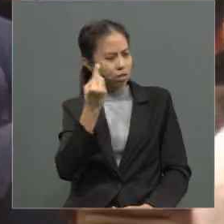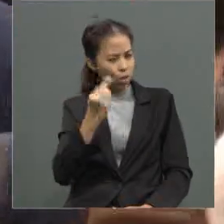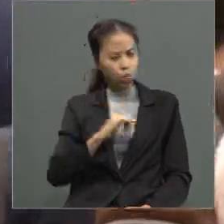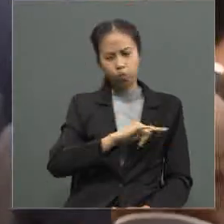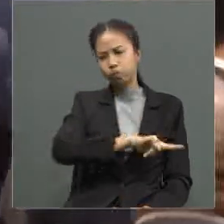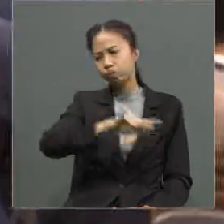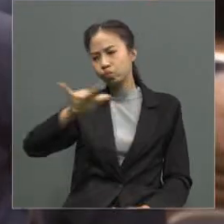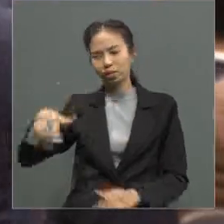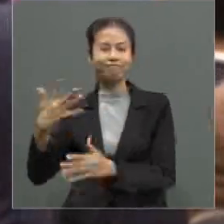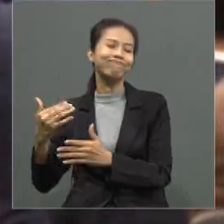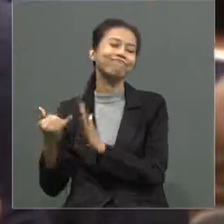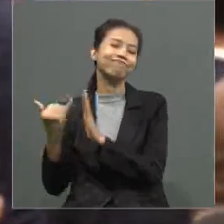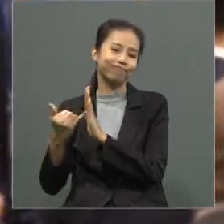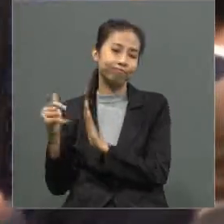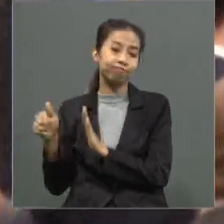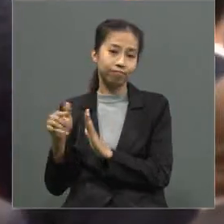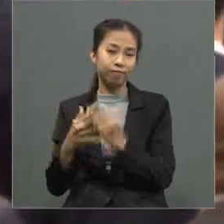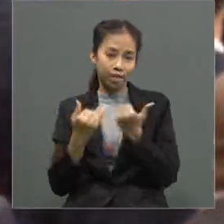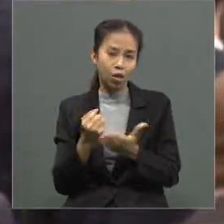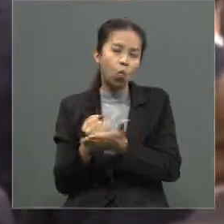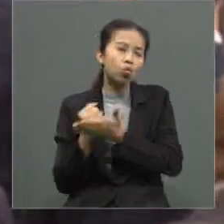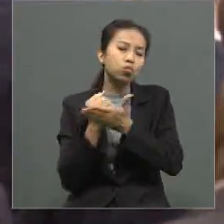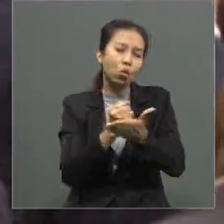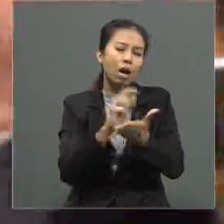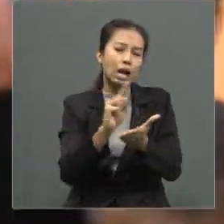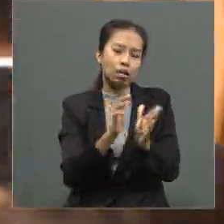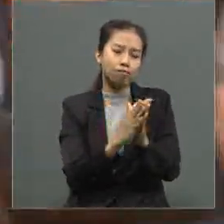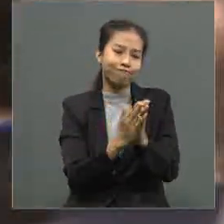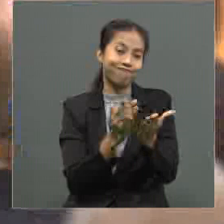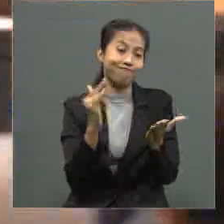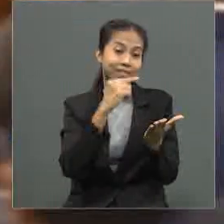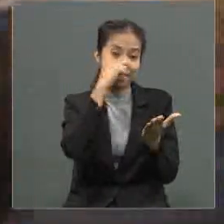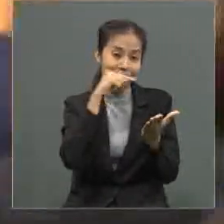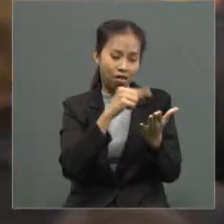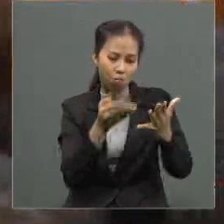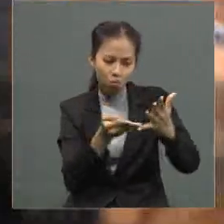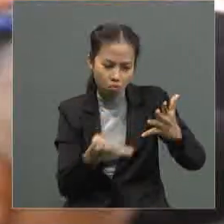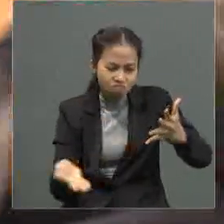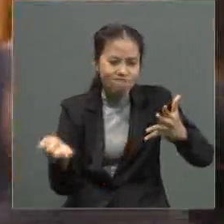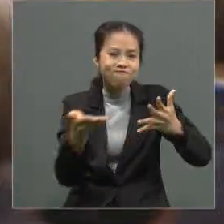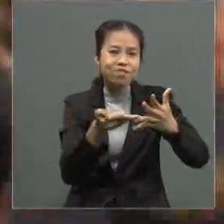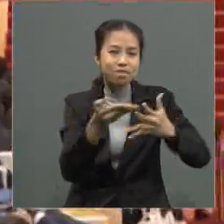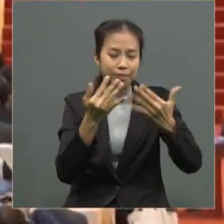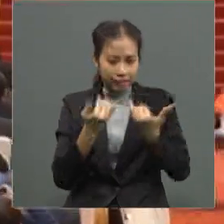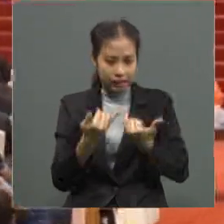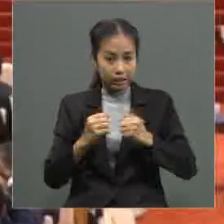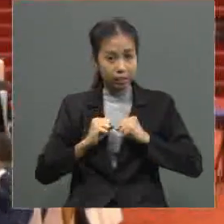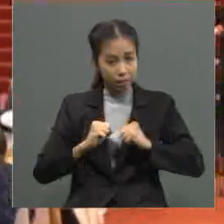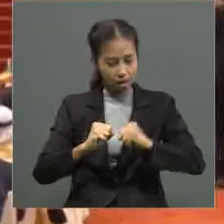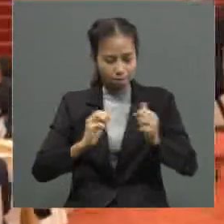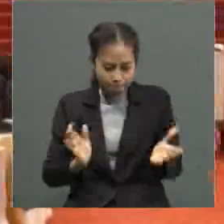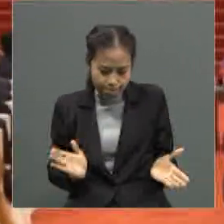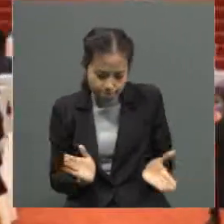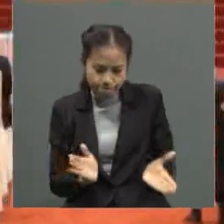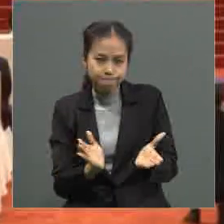ในเรื่องของหนังสือการเดินทางของไทยด้วยประสิทธิภาพเรื่องของหนังสือการเดินทางของไทยด้วยที่รัฐบาลที่พยายามที่จะทำกันอย่างต่อเนื่องทีเดียวนะคะ